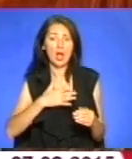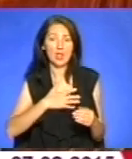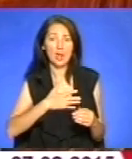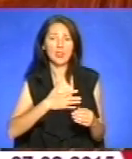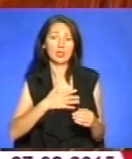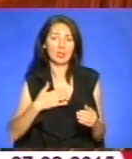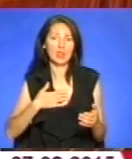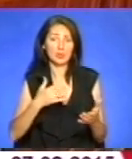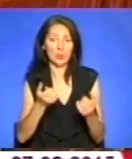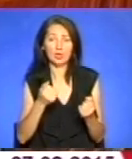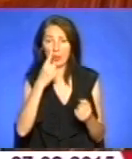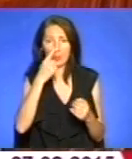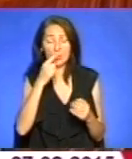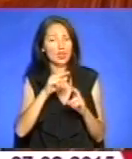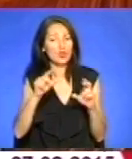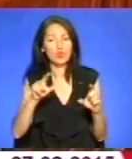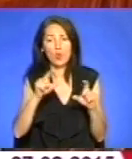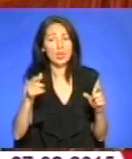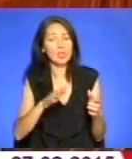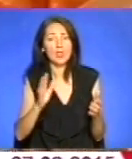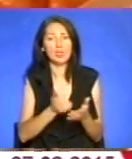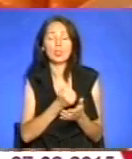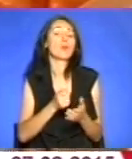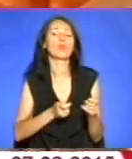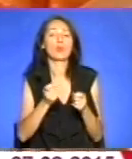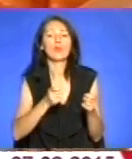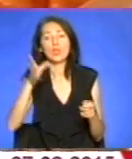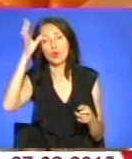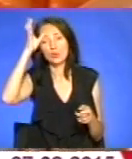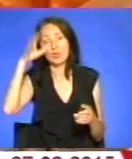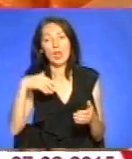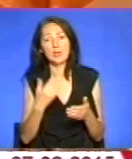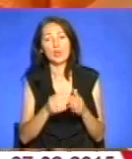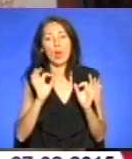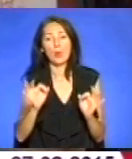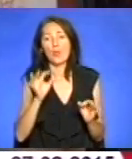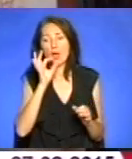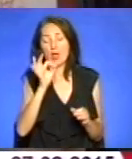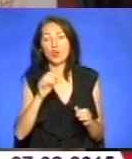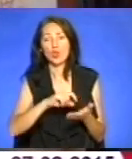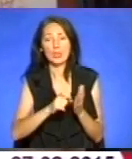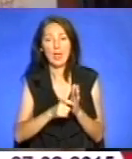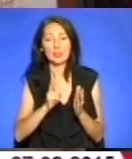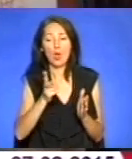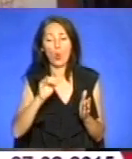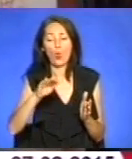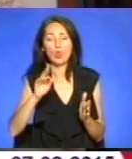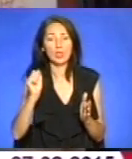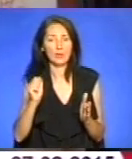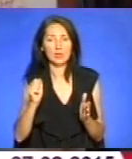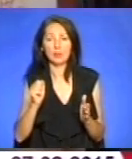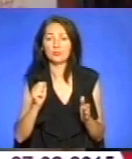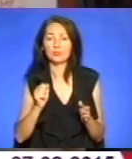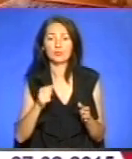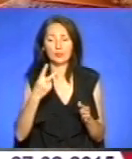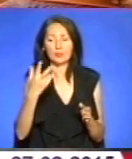знайшли. В управлінні освіти Тернопільської міської ради своя правда. Кажуть, класи у Кутківецькій 25-й школі не